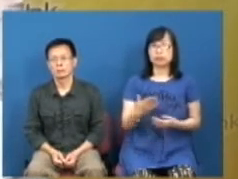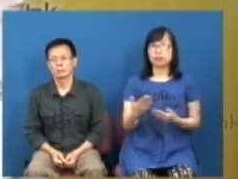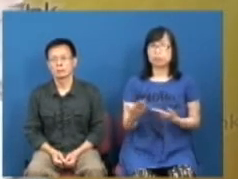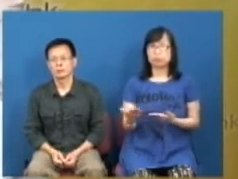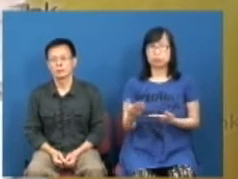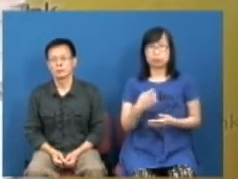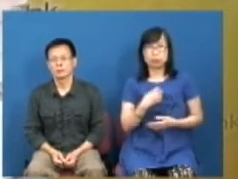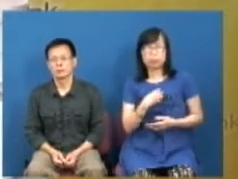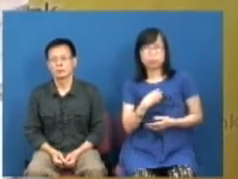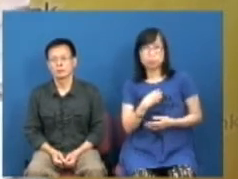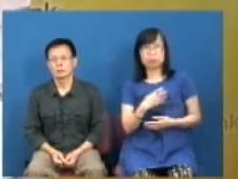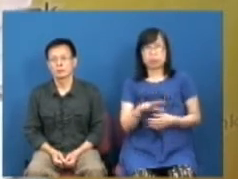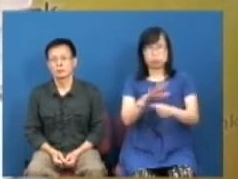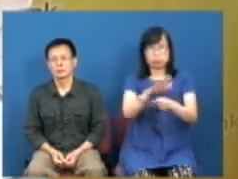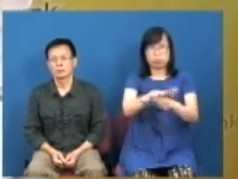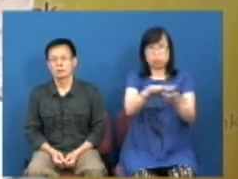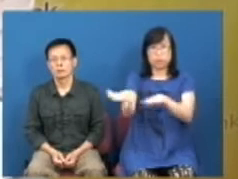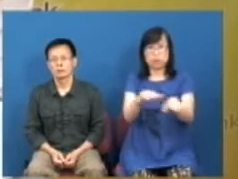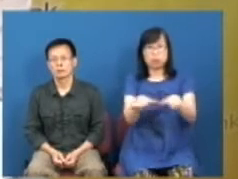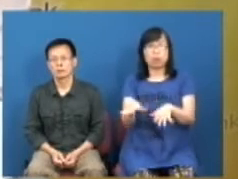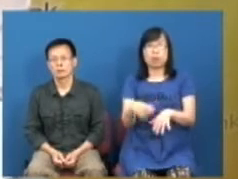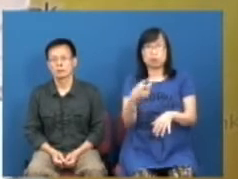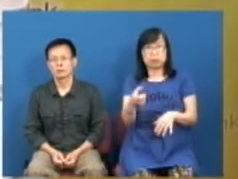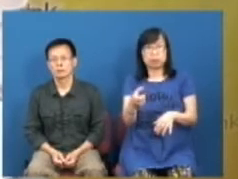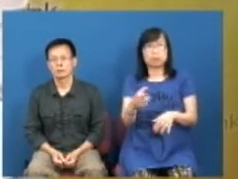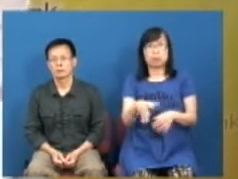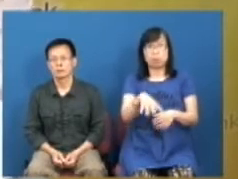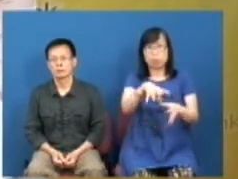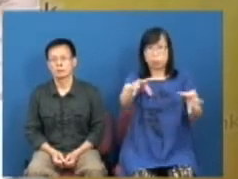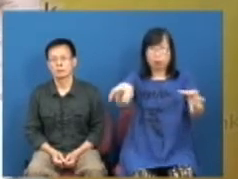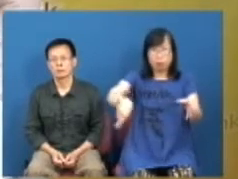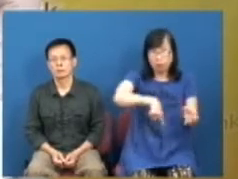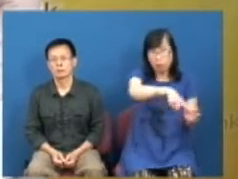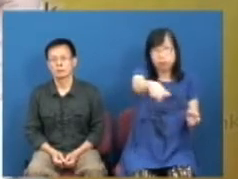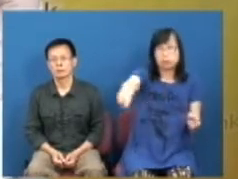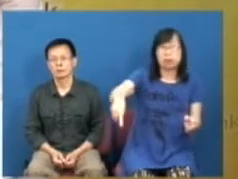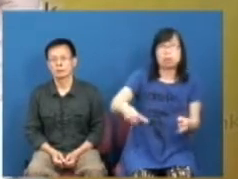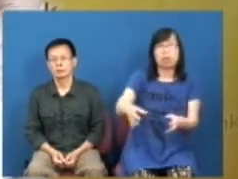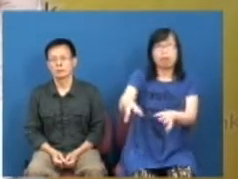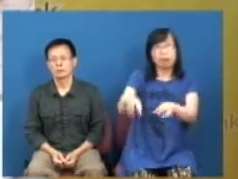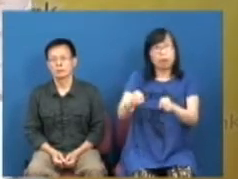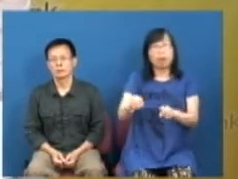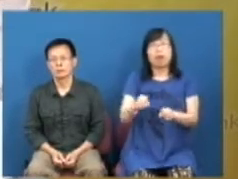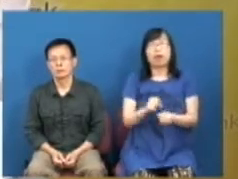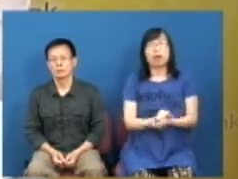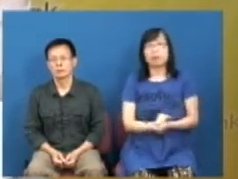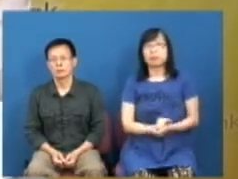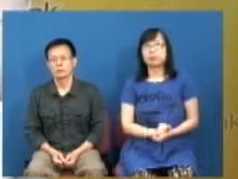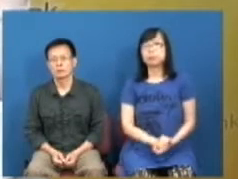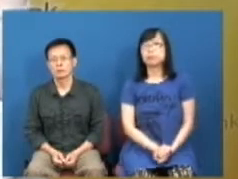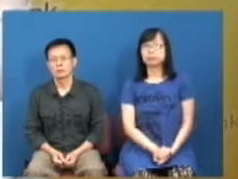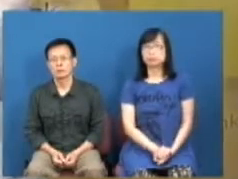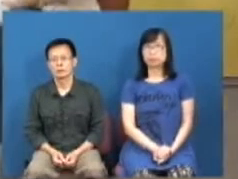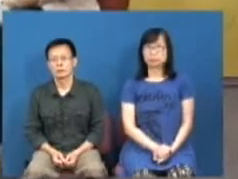我覺得即係你填海個價值去攞土地，我覺得又未必話即係盡然係咁樣睇法